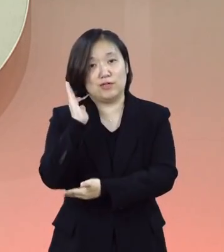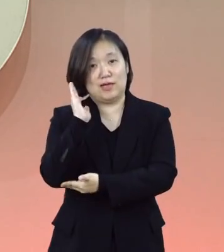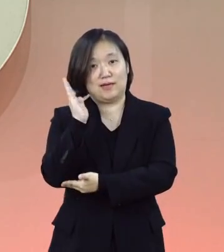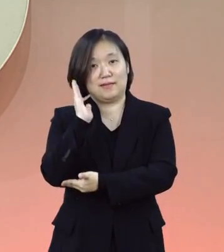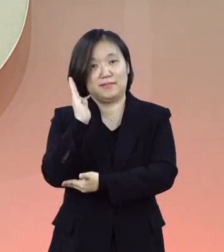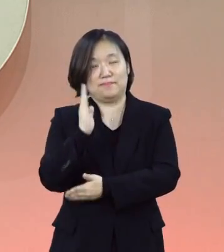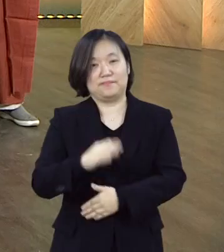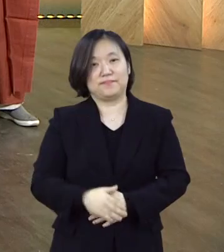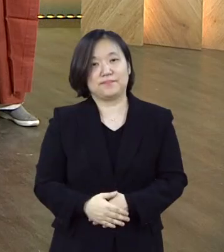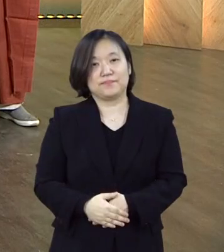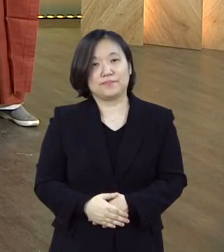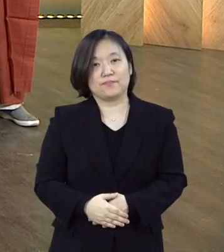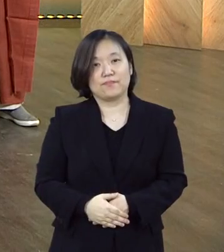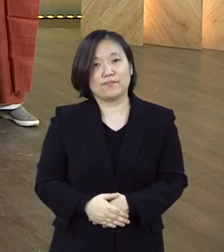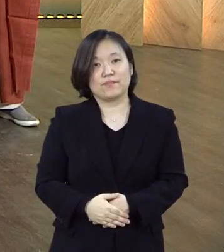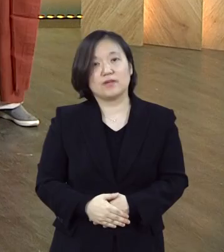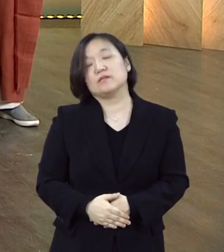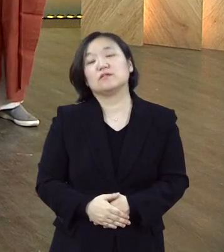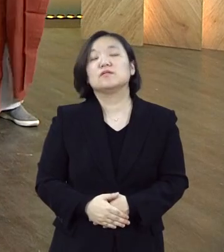합니다.